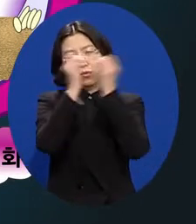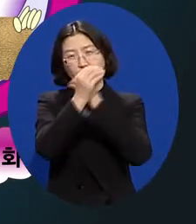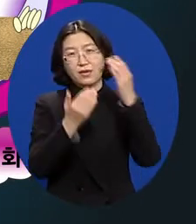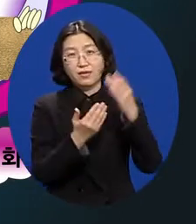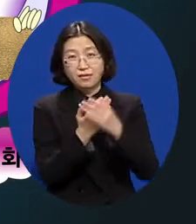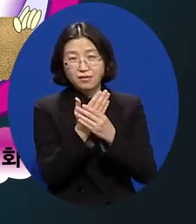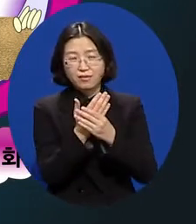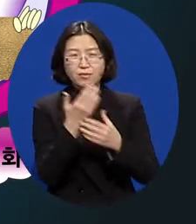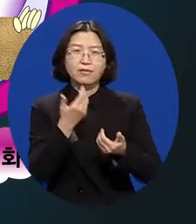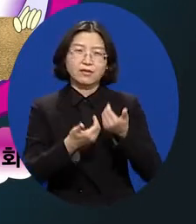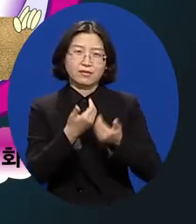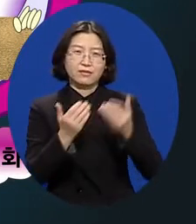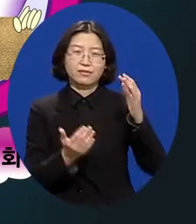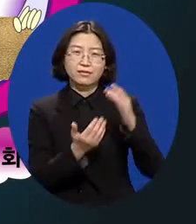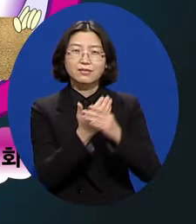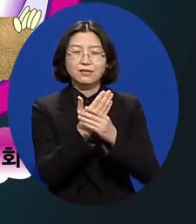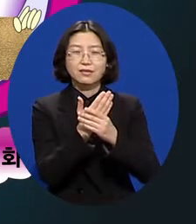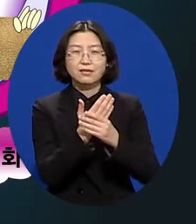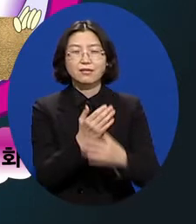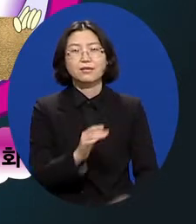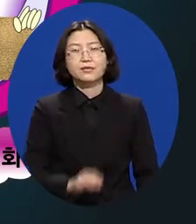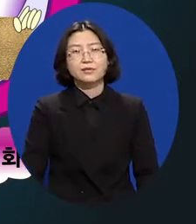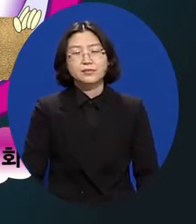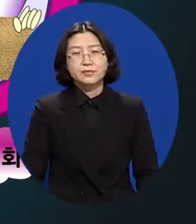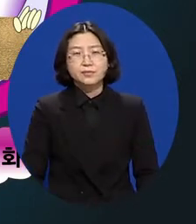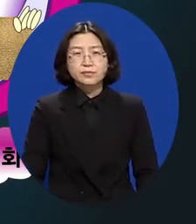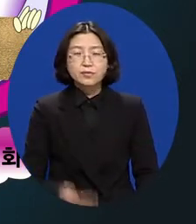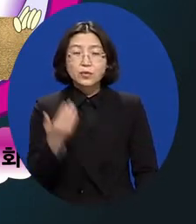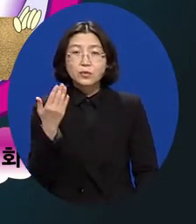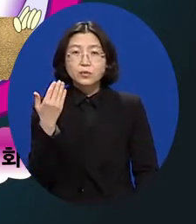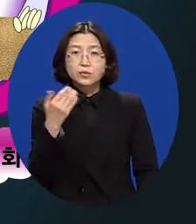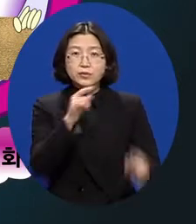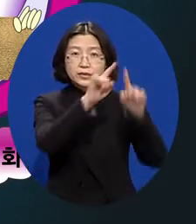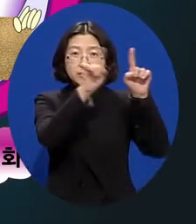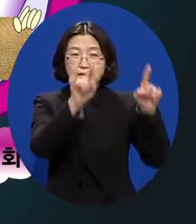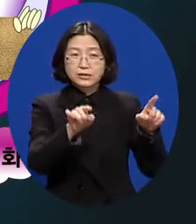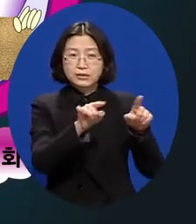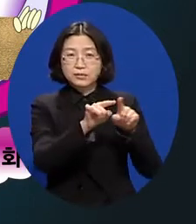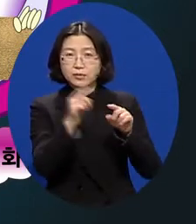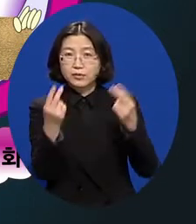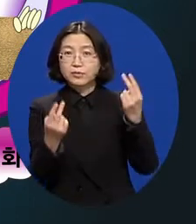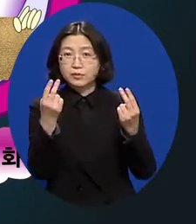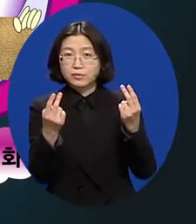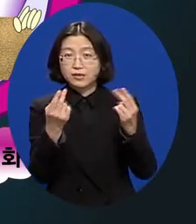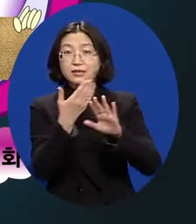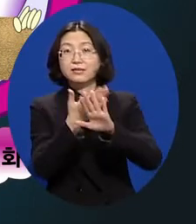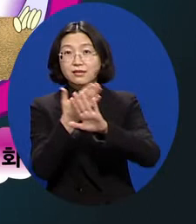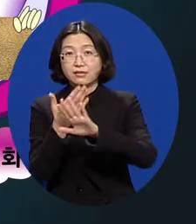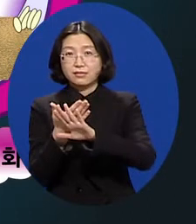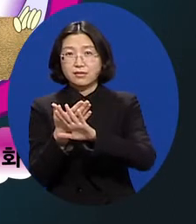갈등이 유발되는 의사소통이 발생할 수 있습니다. 앞에 그림과 좀 다른 점이 보이시나요? 네.